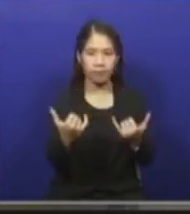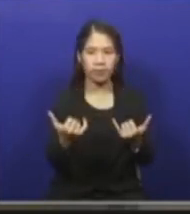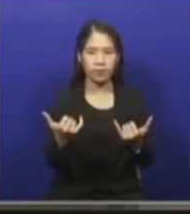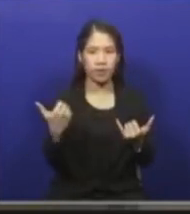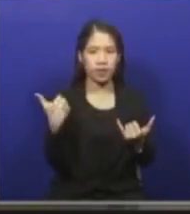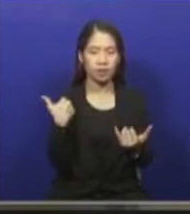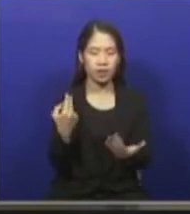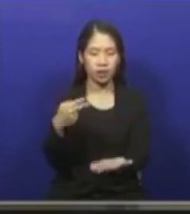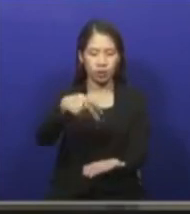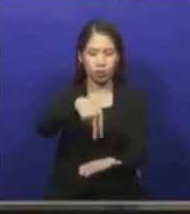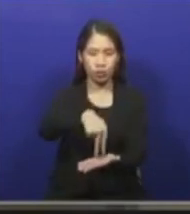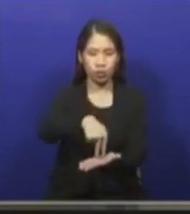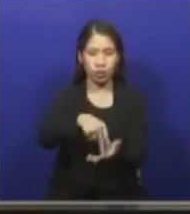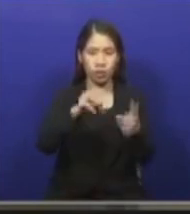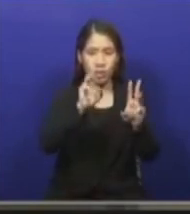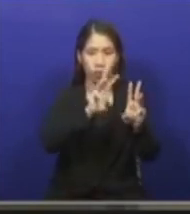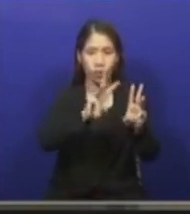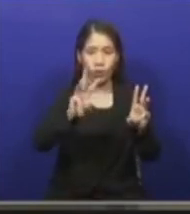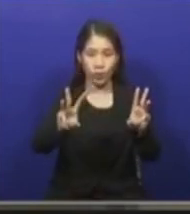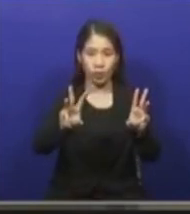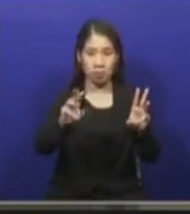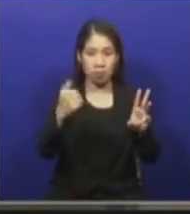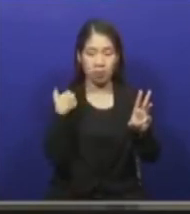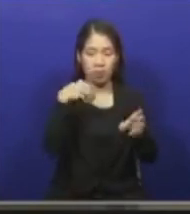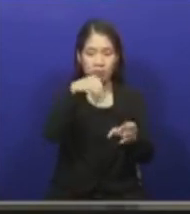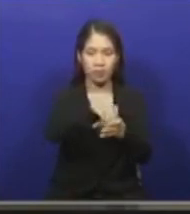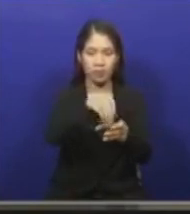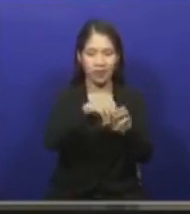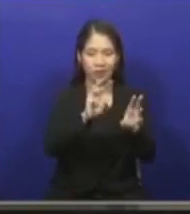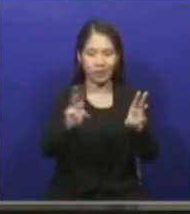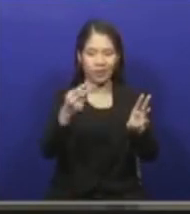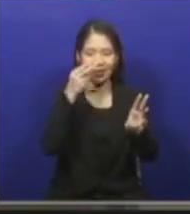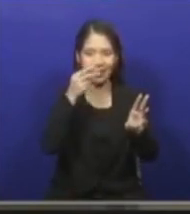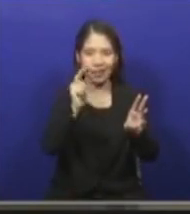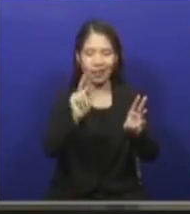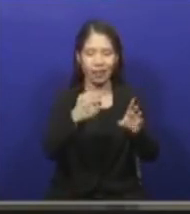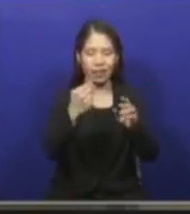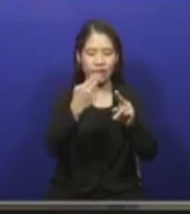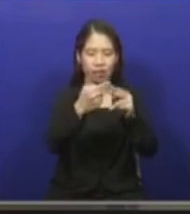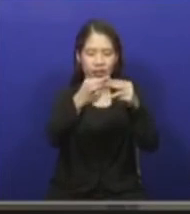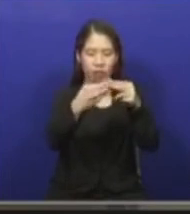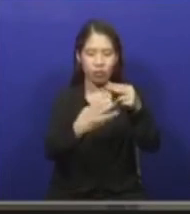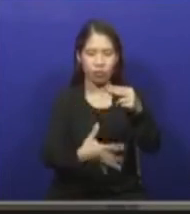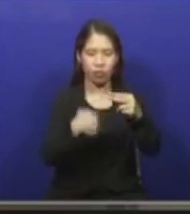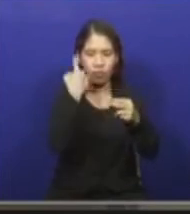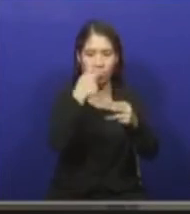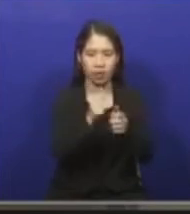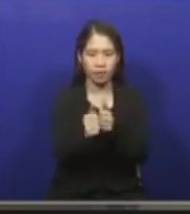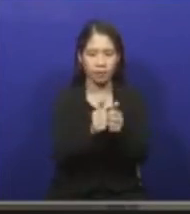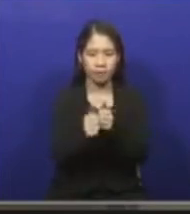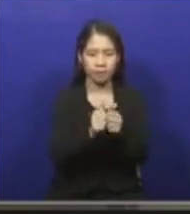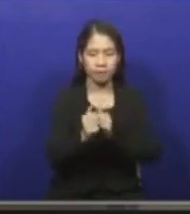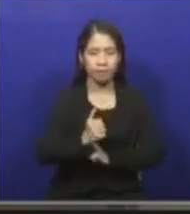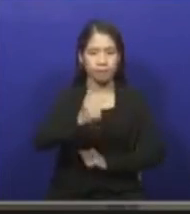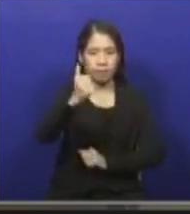นิดนี้กันแล้วผ่านเว็บไซต์ opentender.net เว็บไซต์ที่แสดงให้เห็นถึงรายชื่อบริษัทผู้ชนะการประมูลราย